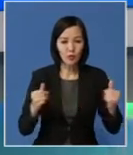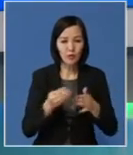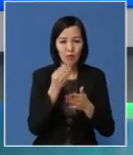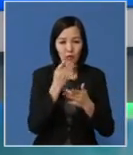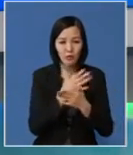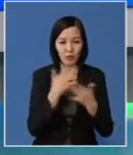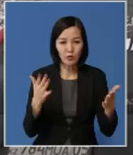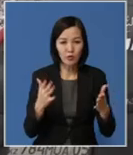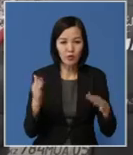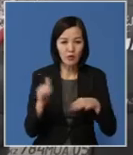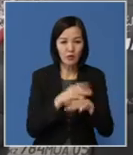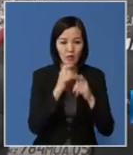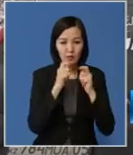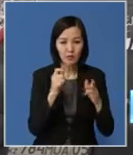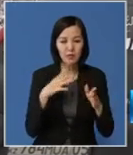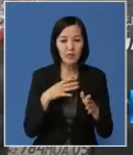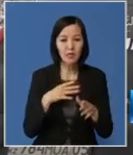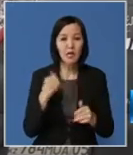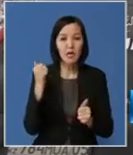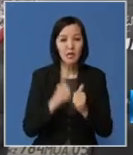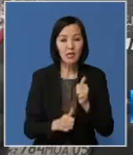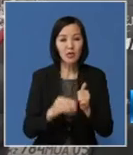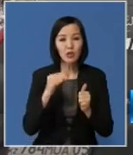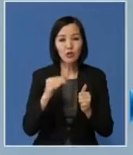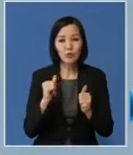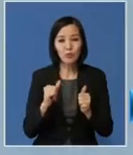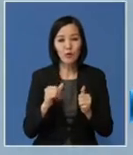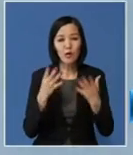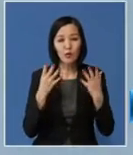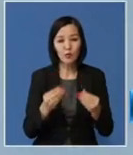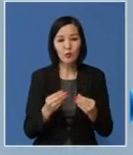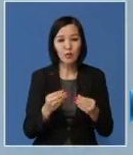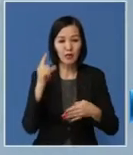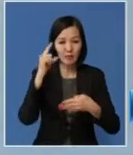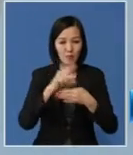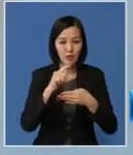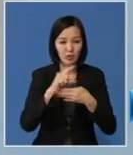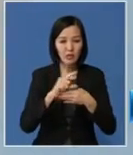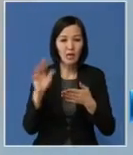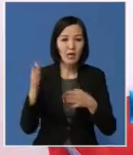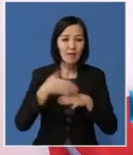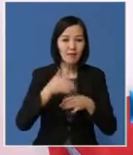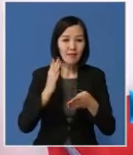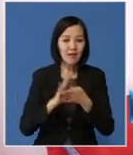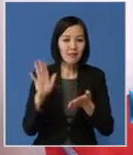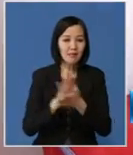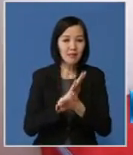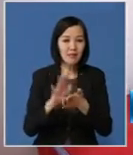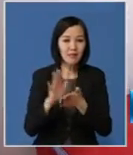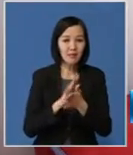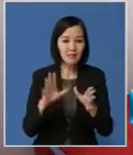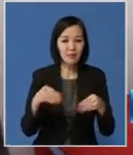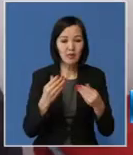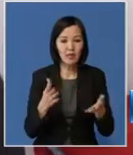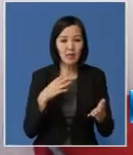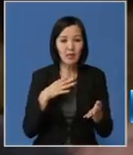үлестірді. Жұма сайын осы орталық мешітте асатасы ақсыз беріледі. Мұқтаж жандар қанша бөлке нан аламын